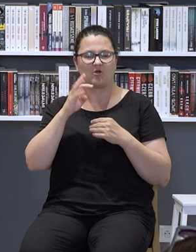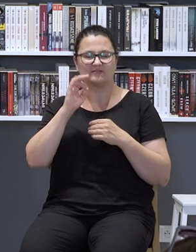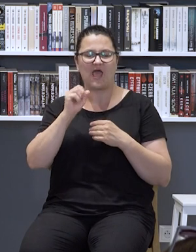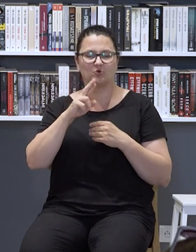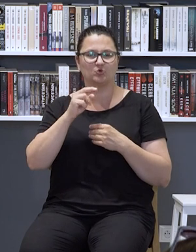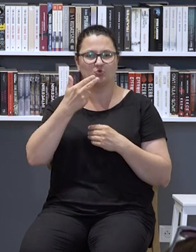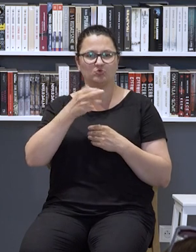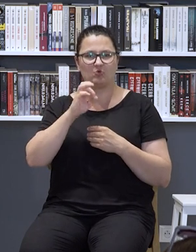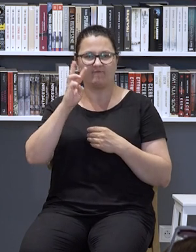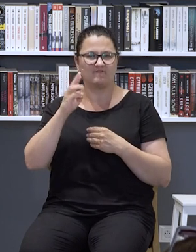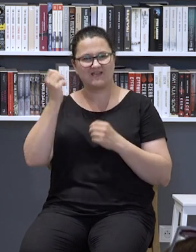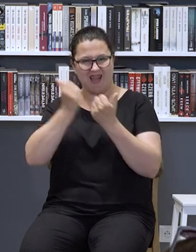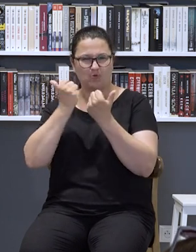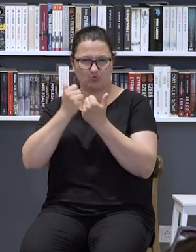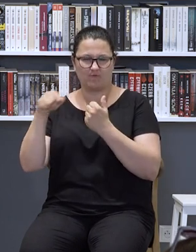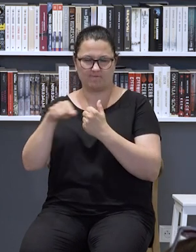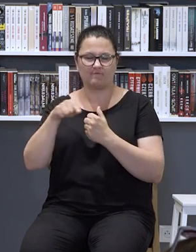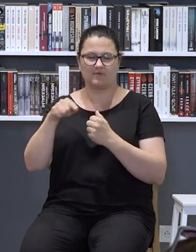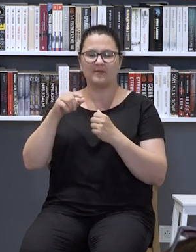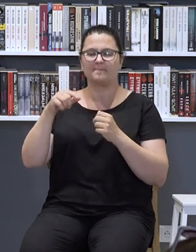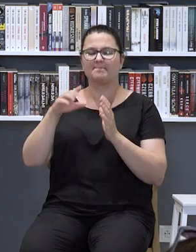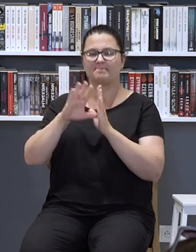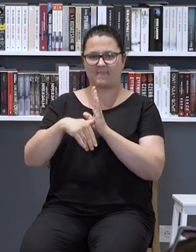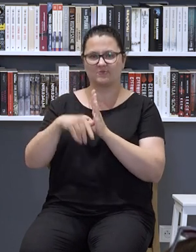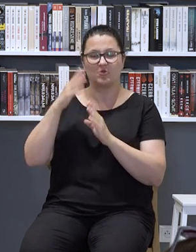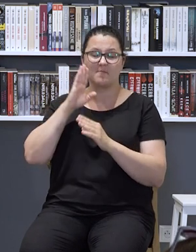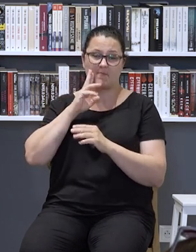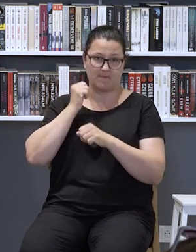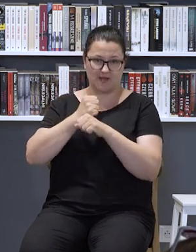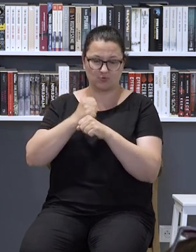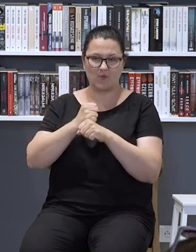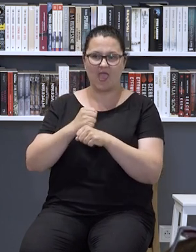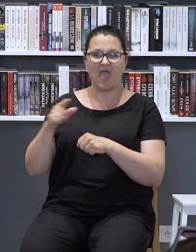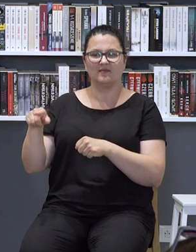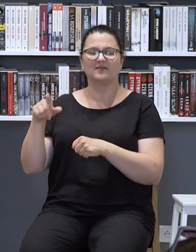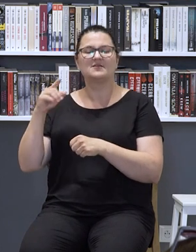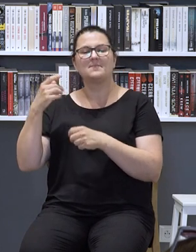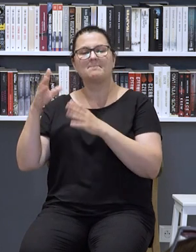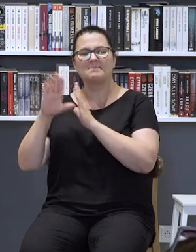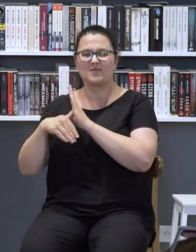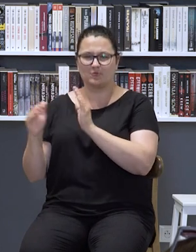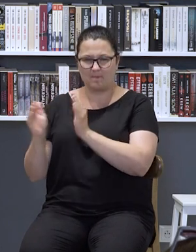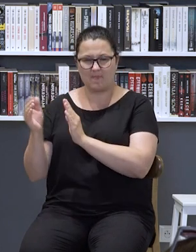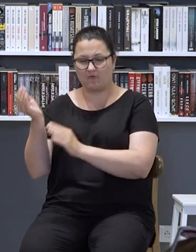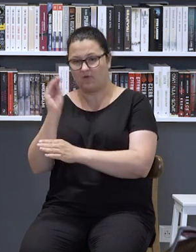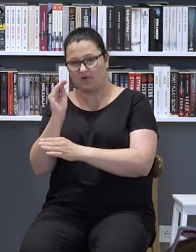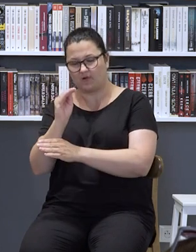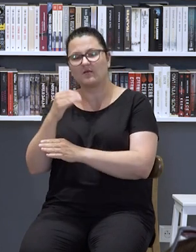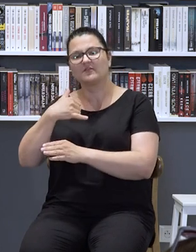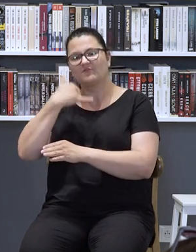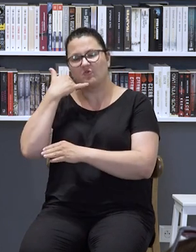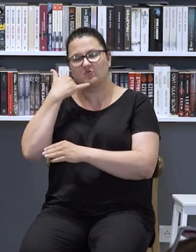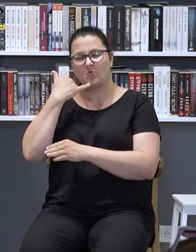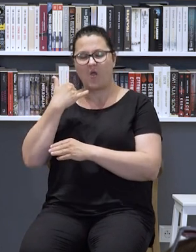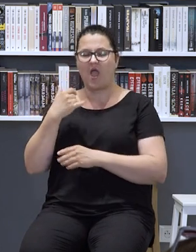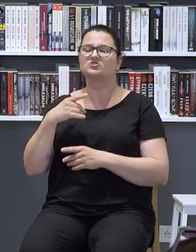a Krakowem, daleko stąd. Ale z Łuniowej odezwała się do mnie pani, która powiedziała, że przeczytała mapę i że bardzo